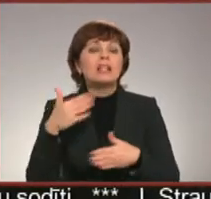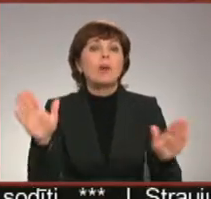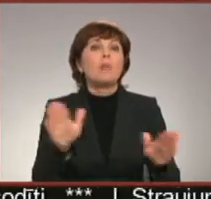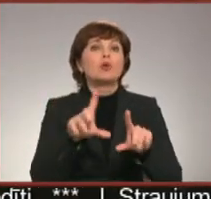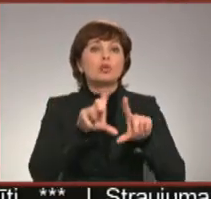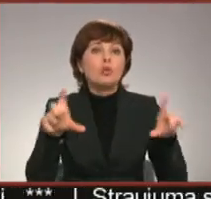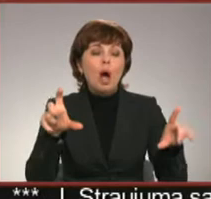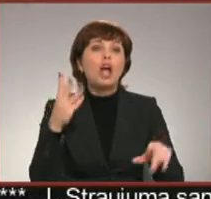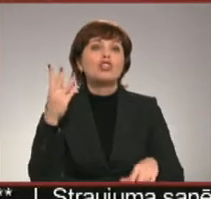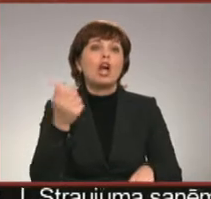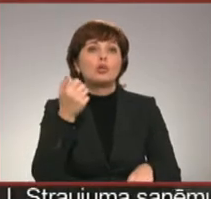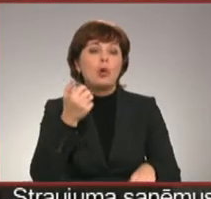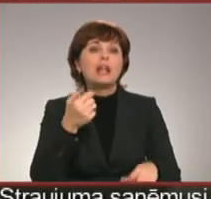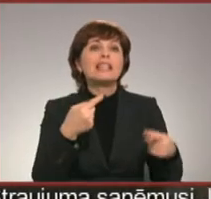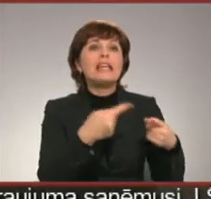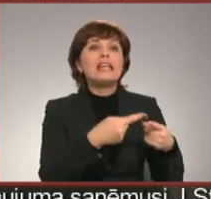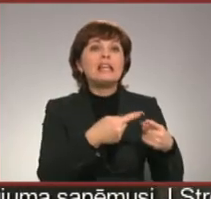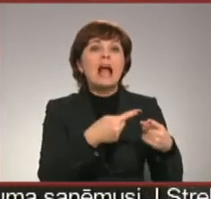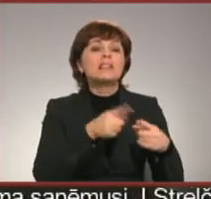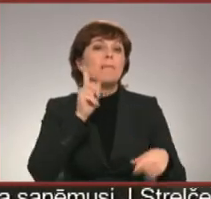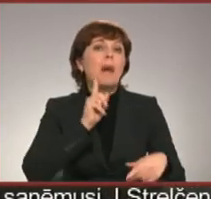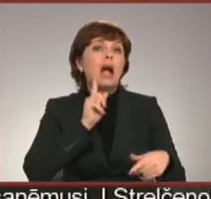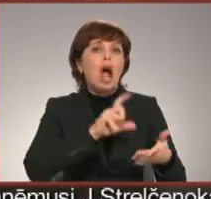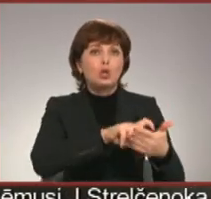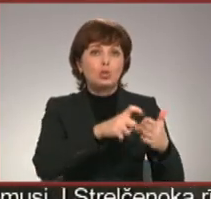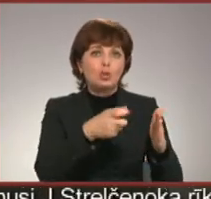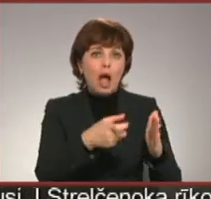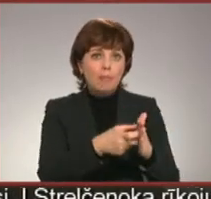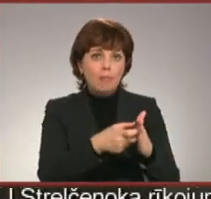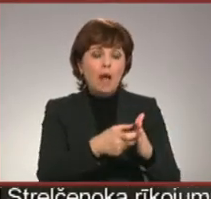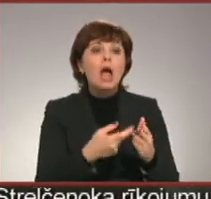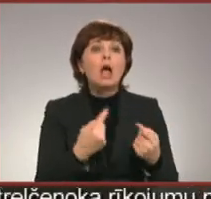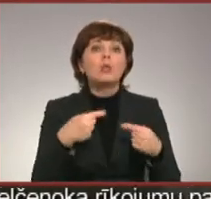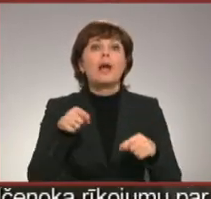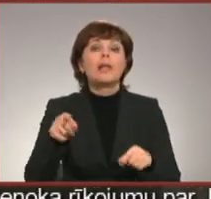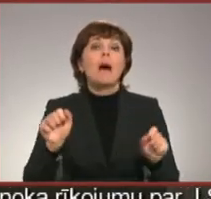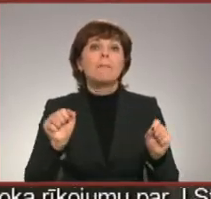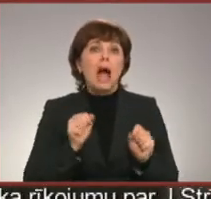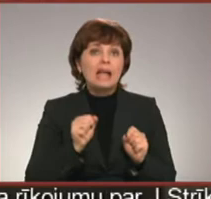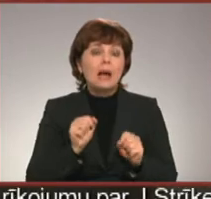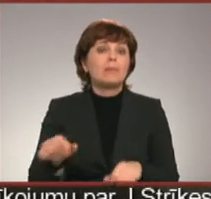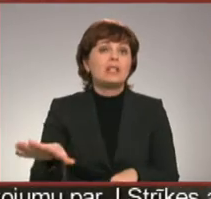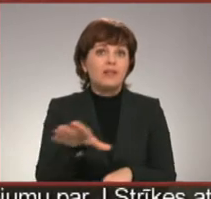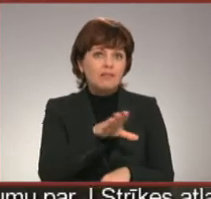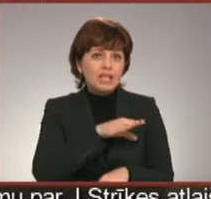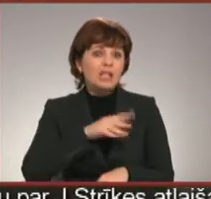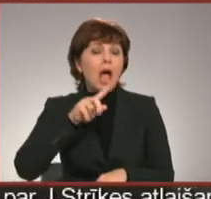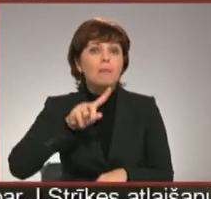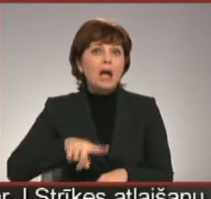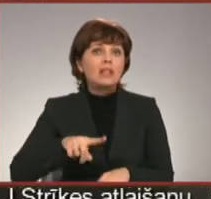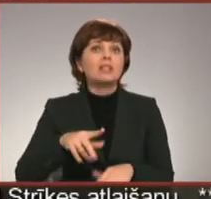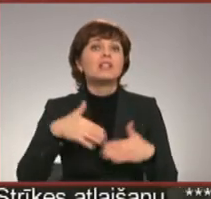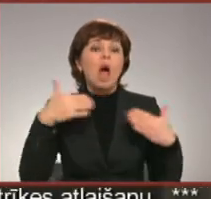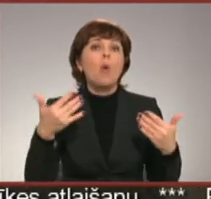4 gadus īrējot pagaidu telpas. Tas ir kaut kas tāds, no kā mēs patiesībā visi baidāmies. Jo tas prasīs ļoti daudz